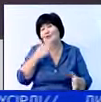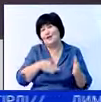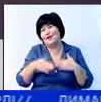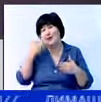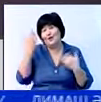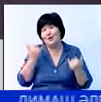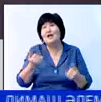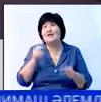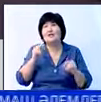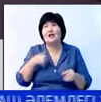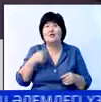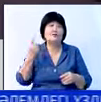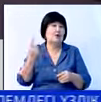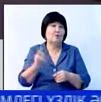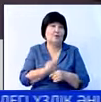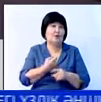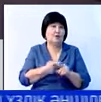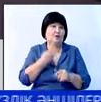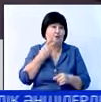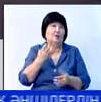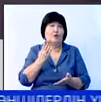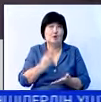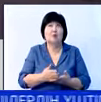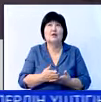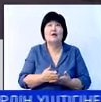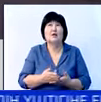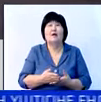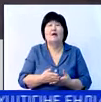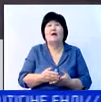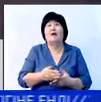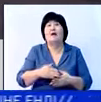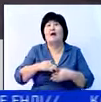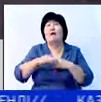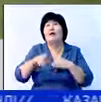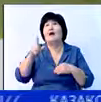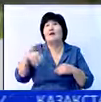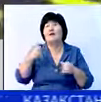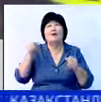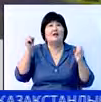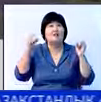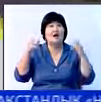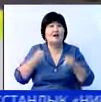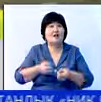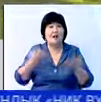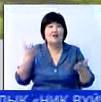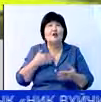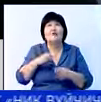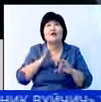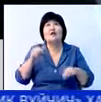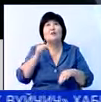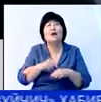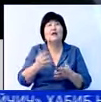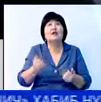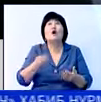күйдемін. Шынымды айтсам, мен бірінші рет бүйтіп көріп тұрмын даланың жап-жарық екенін. Мен керемет әсер